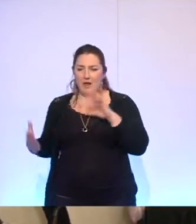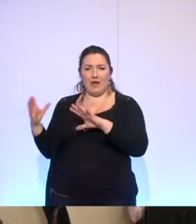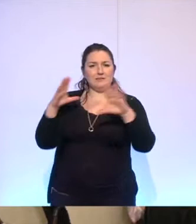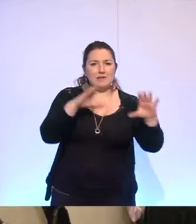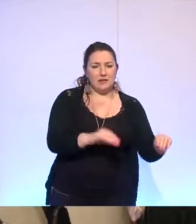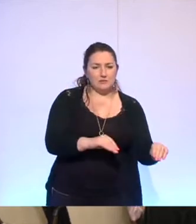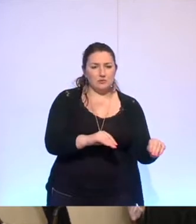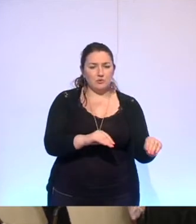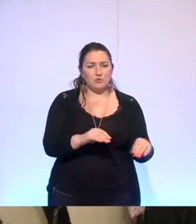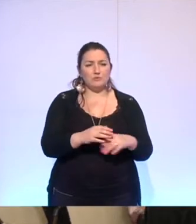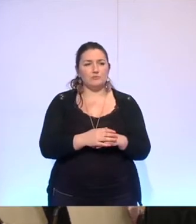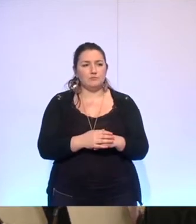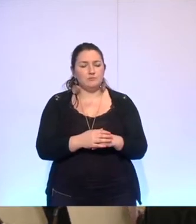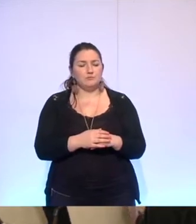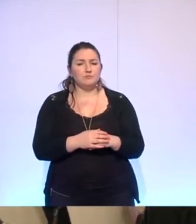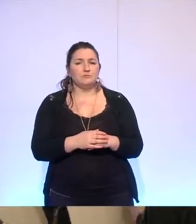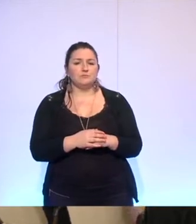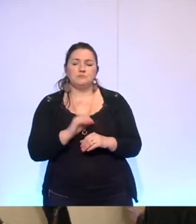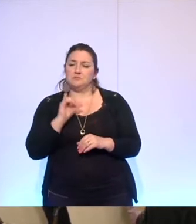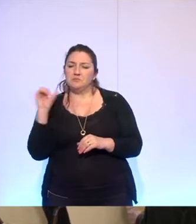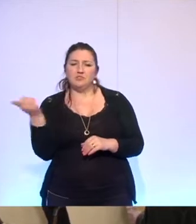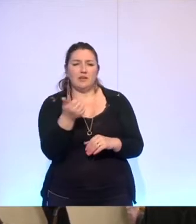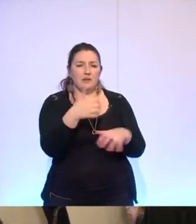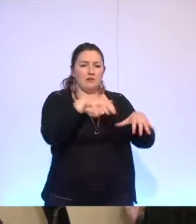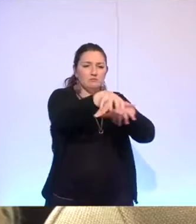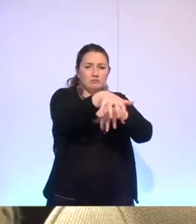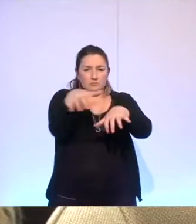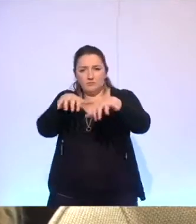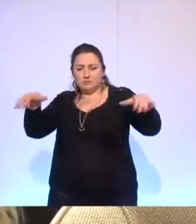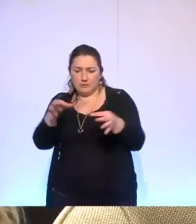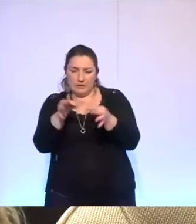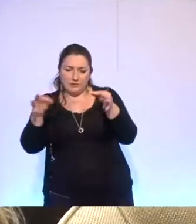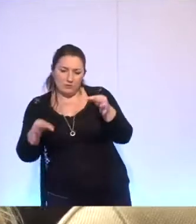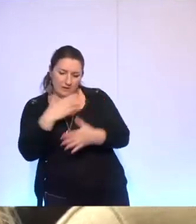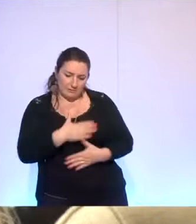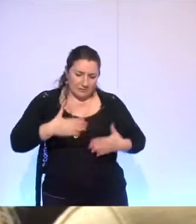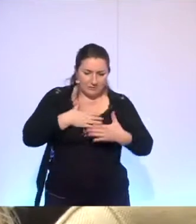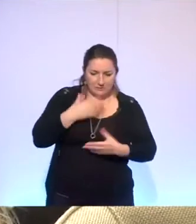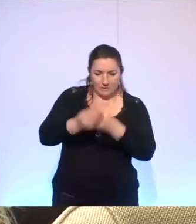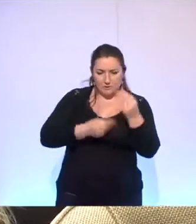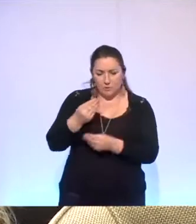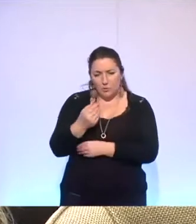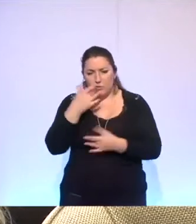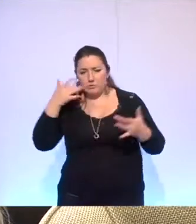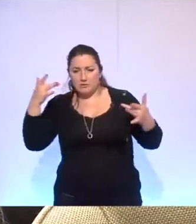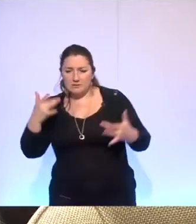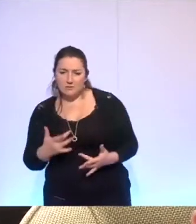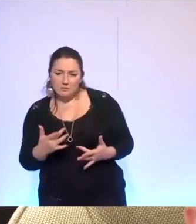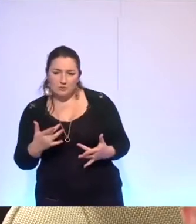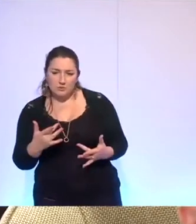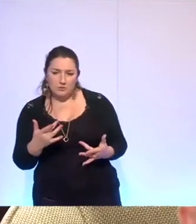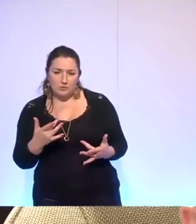camp ait trouvé, au-delà de la satisfaction ou de la déception de ses résultats, matière à justifier ses choix de campagne et